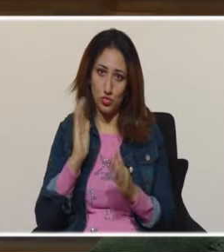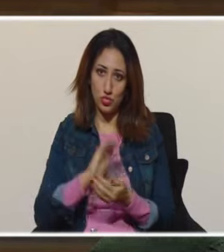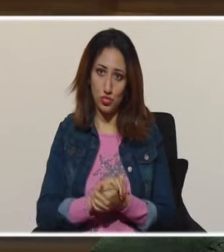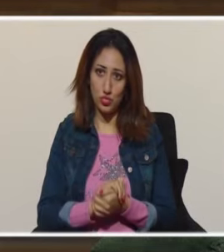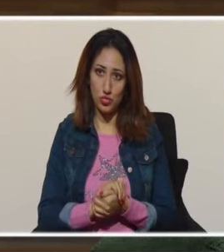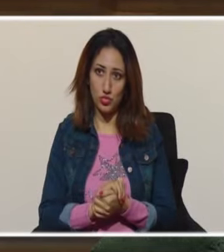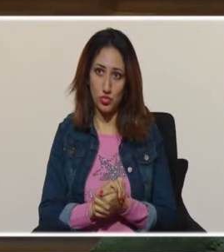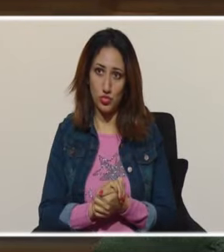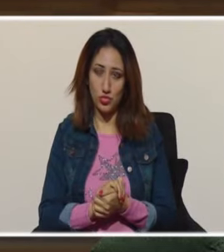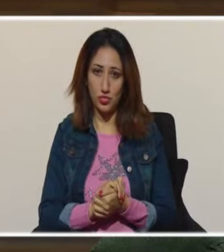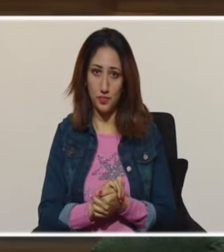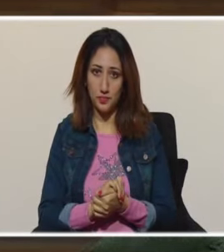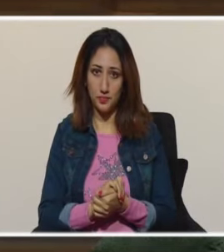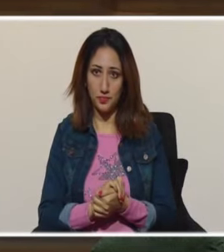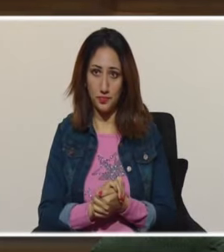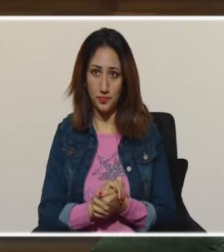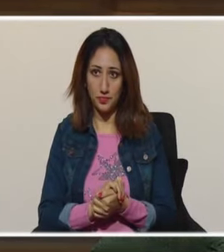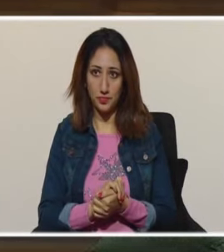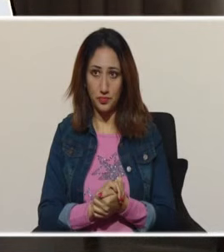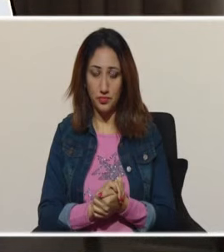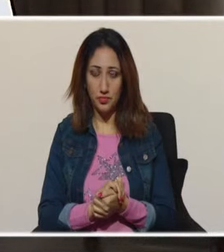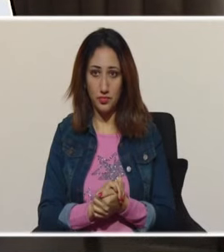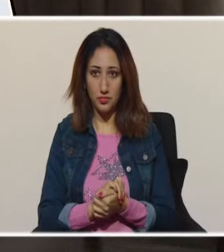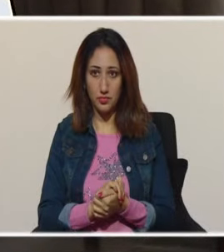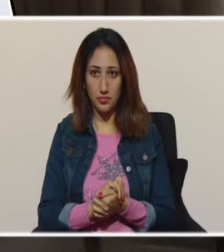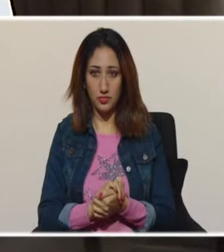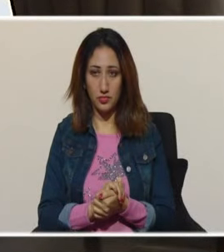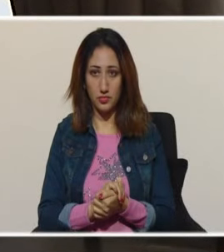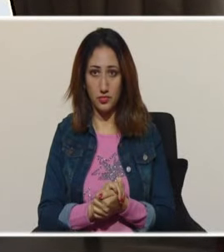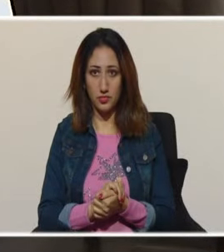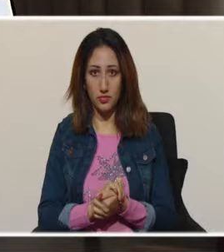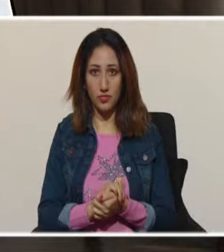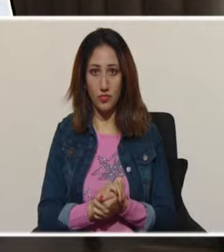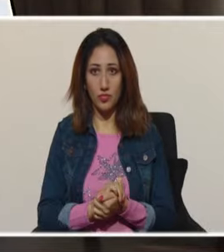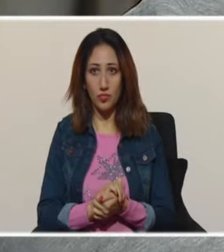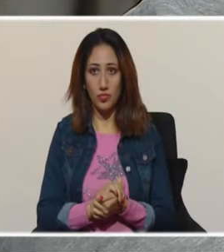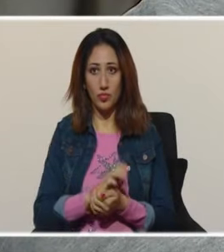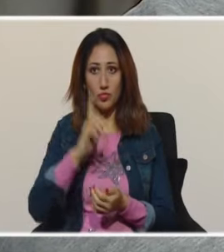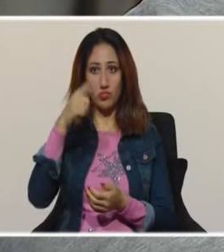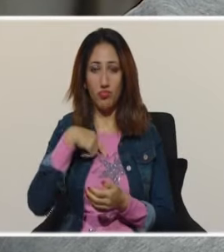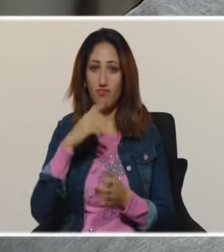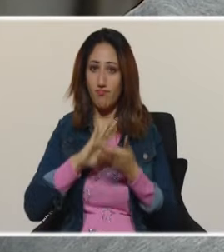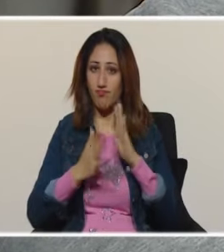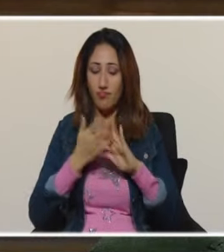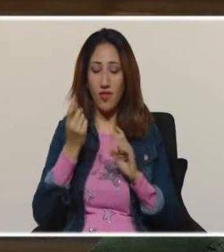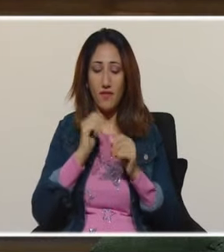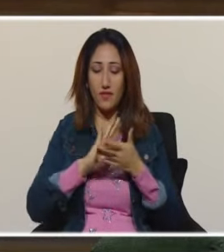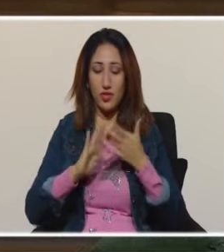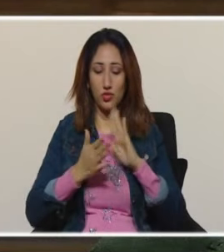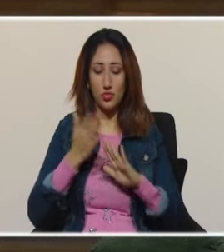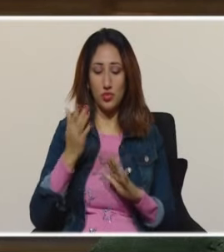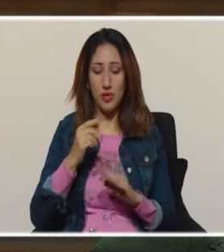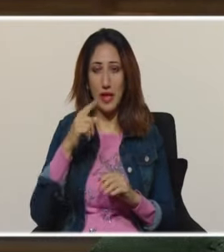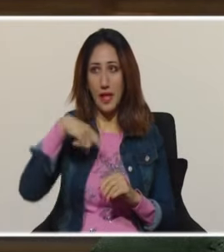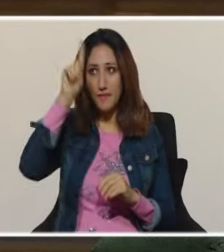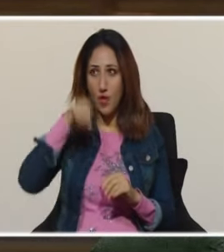ودلوقتي؟ مقطوع. يعني انت دلوقتي بس عايش؟ بقالي سنه وست شهور قبضي مقطوع. يعني انت عايش على